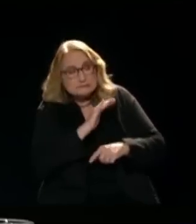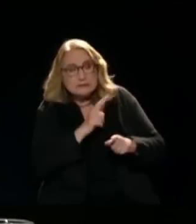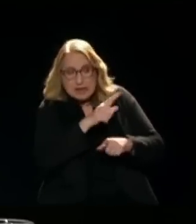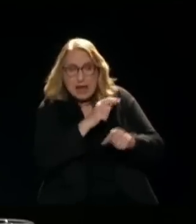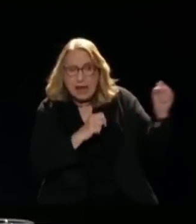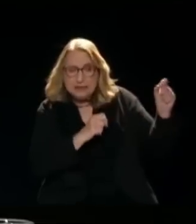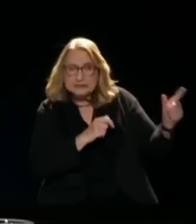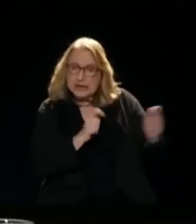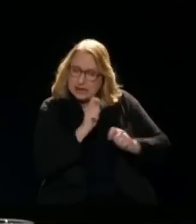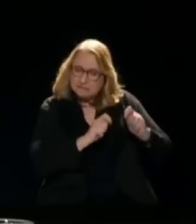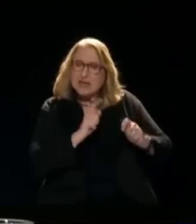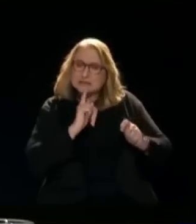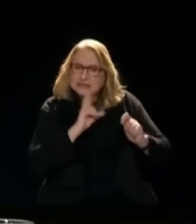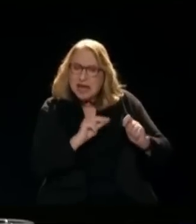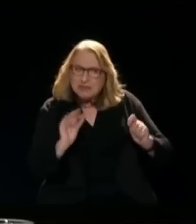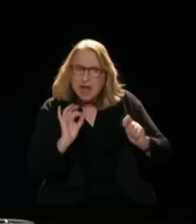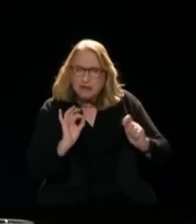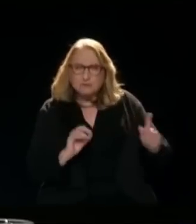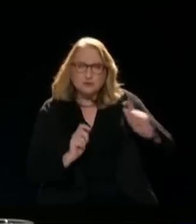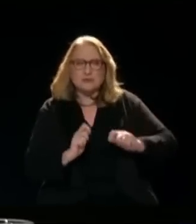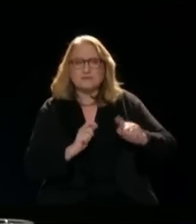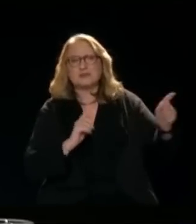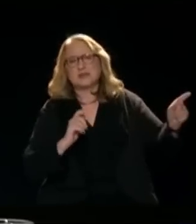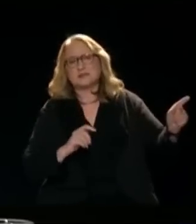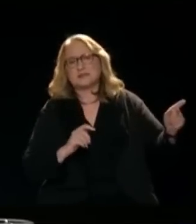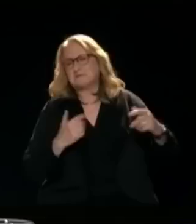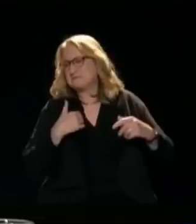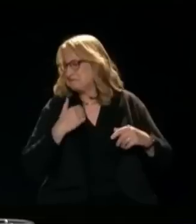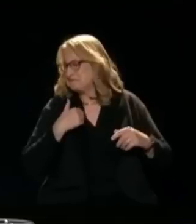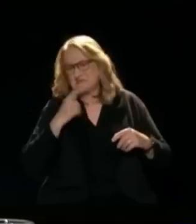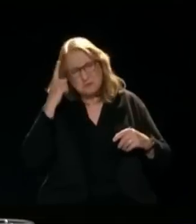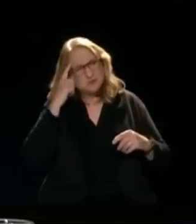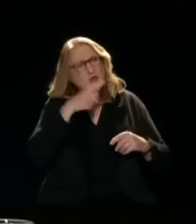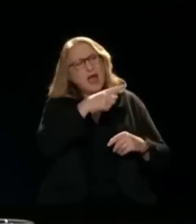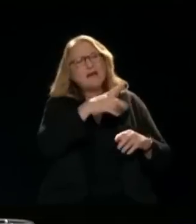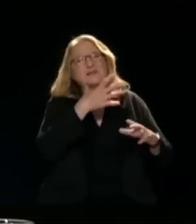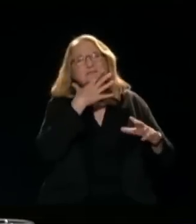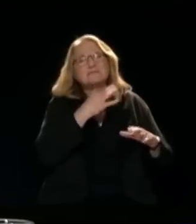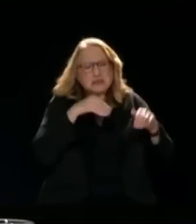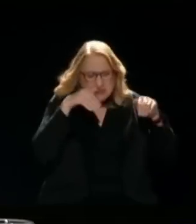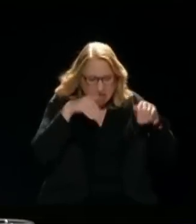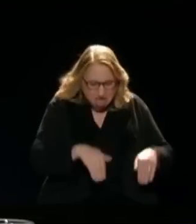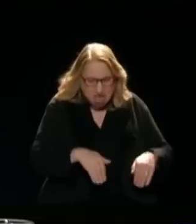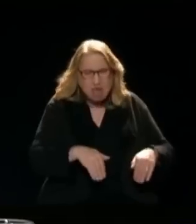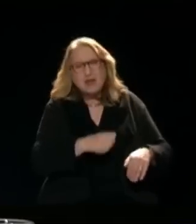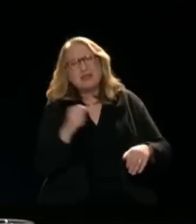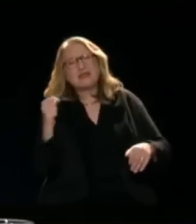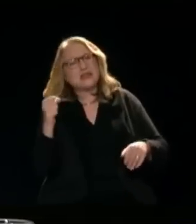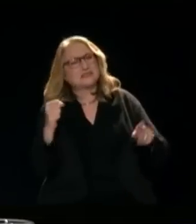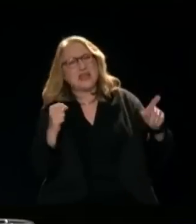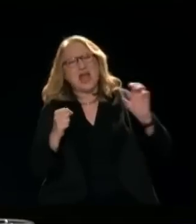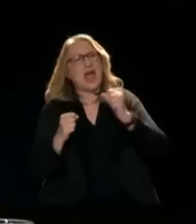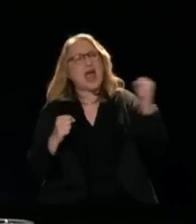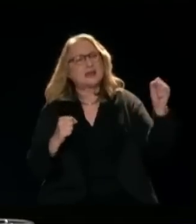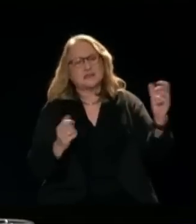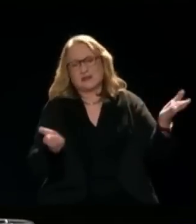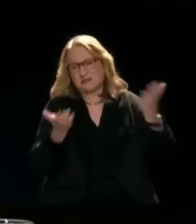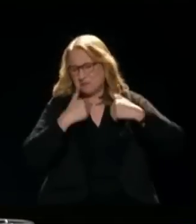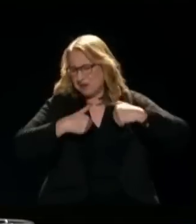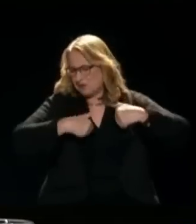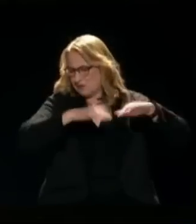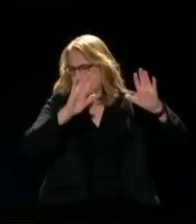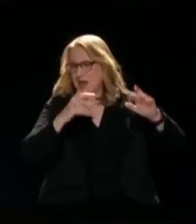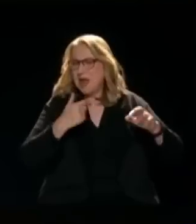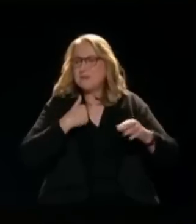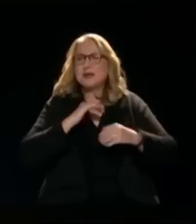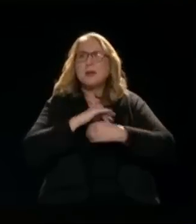οποία έδωσε τους αγώνες για την ανεξαρτησία της χώρας και πολέμησε για αυτή τη χώρα, αν θέλετε, και τη δημοκρατία της. Αυτή είναι αριστερά.